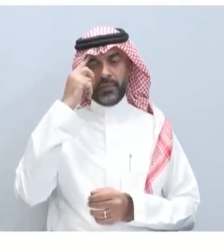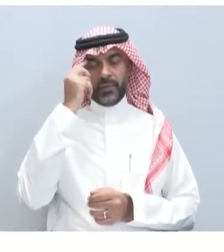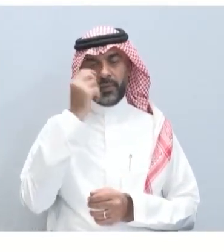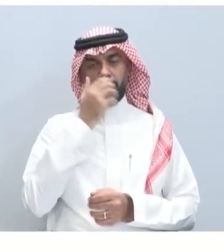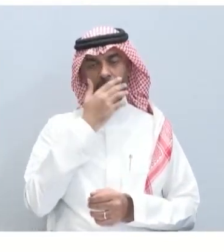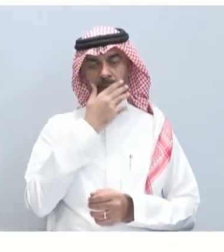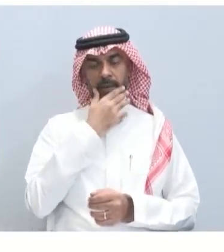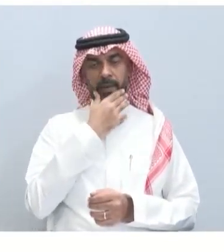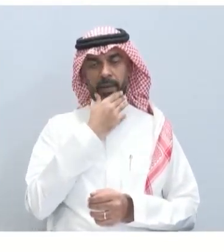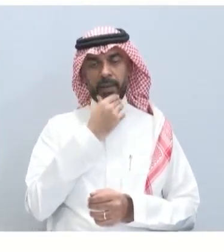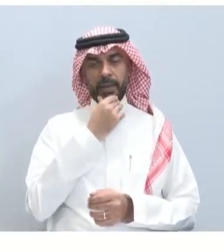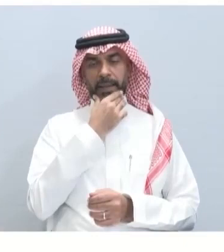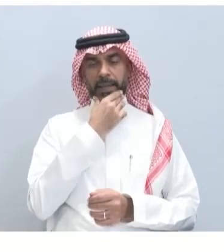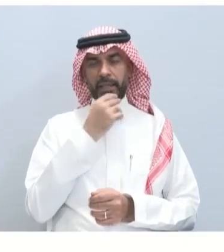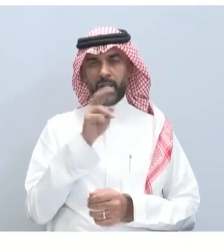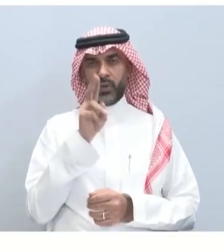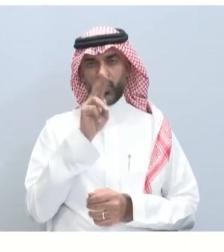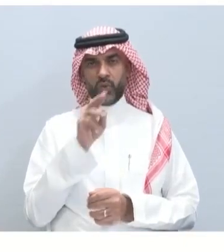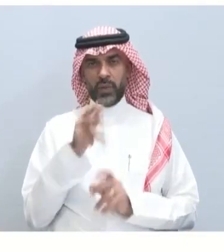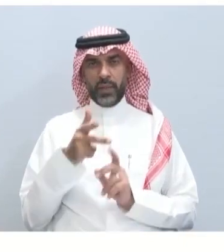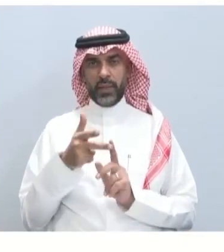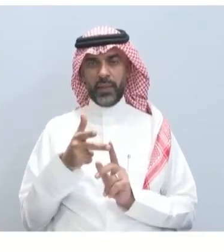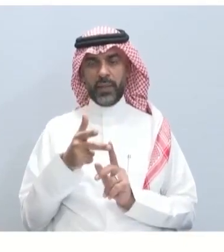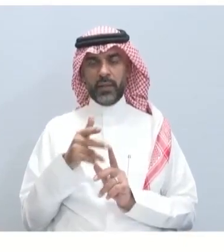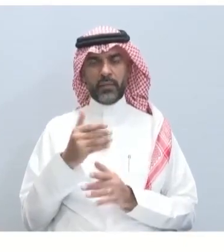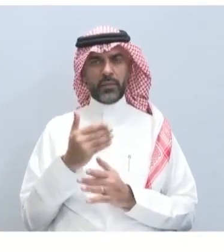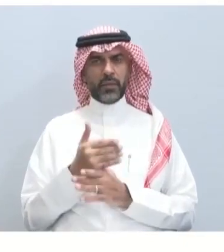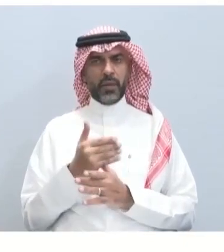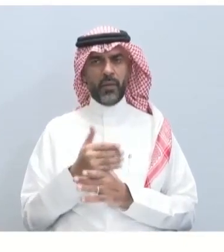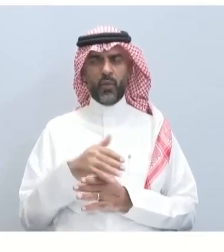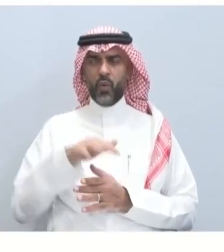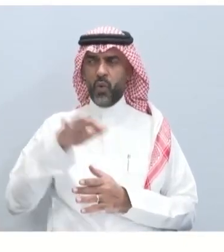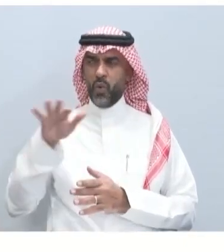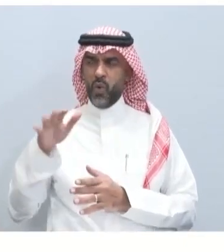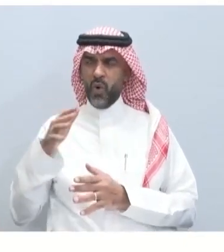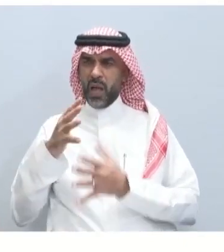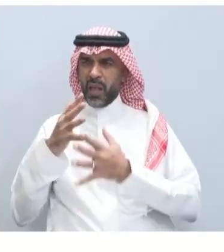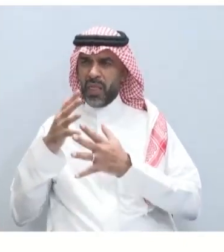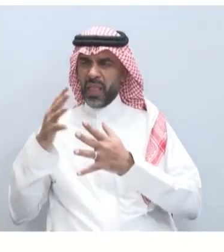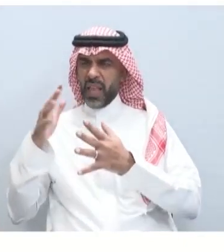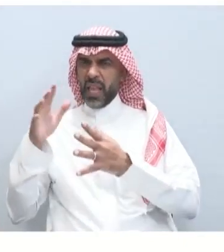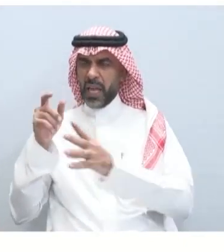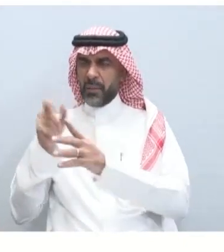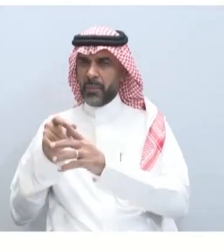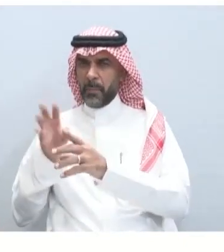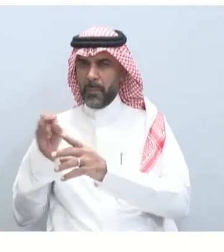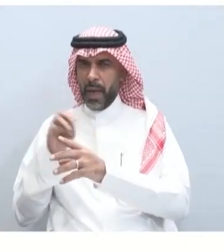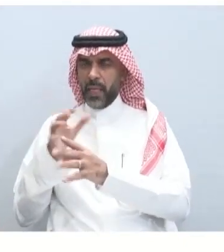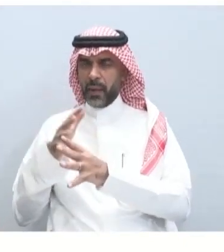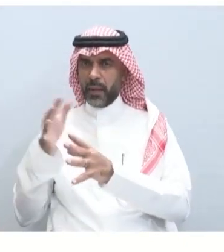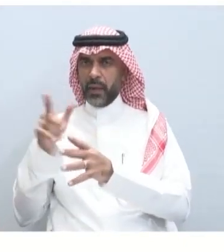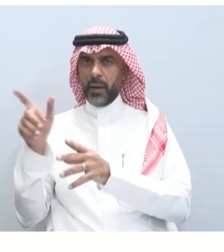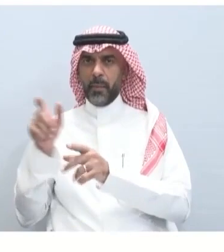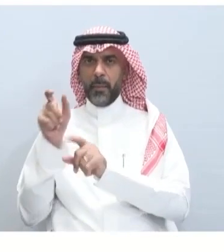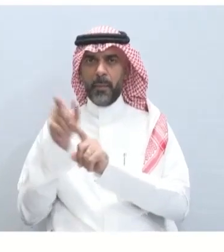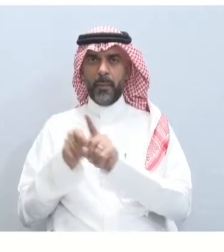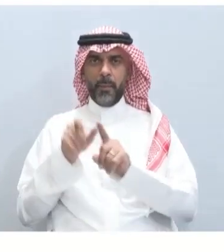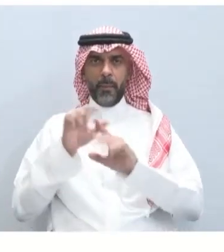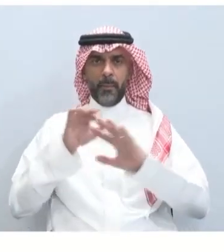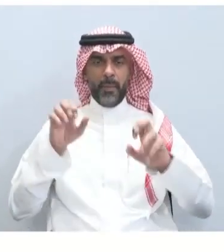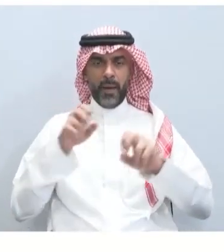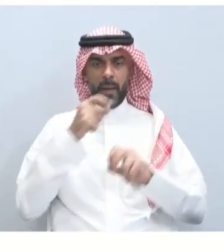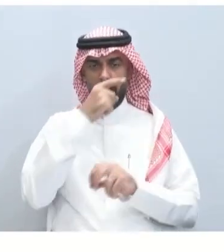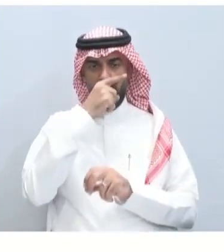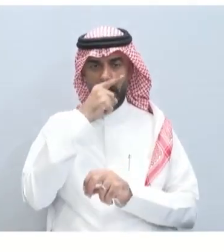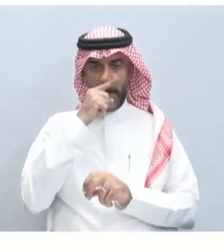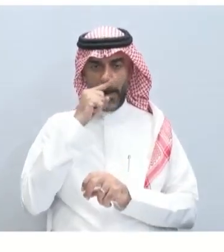الثالثه والتي هي لماذا اتجه غالبيه الباحثين الى طلب المعلومات من مصادر